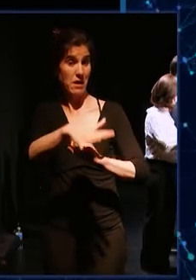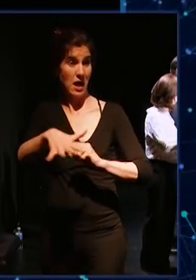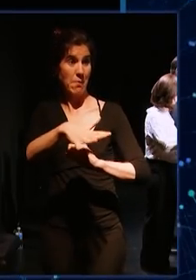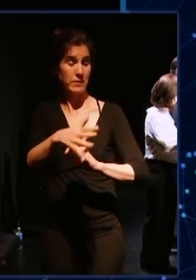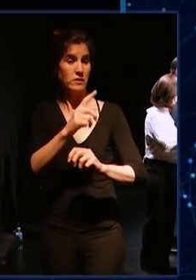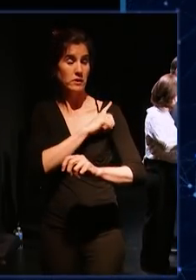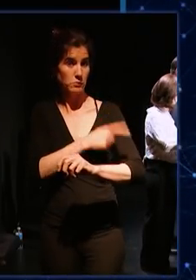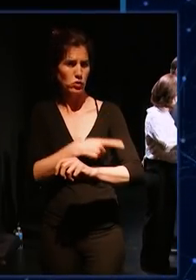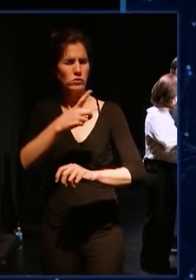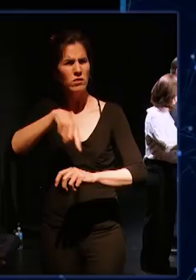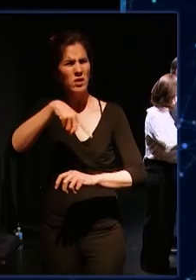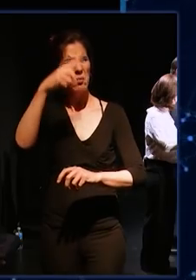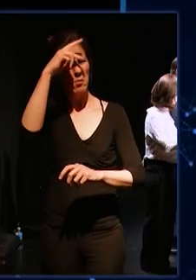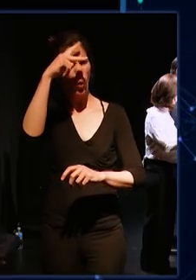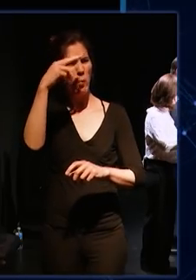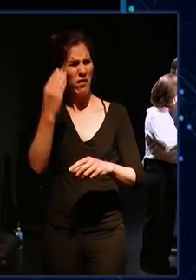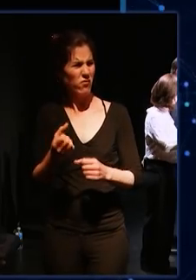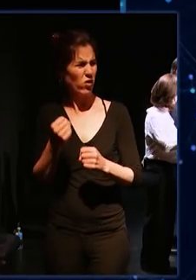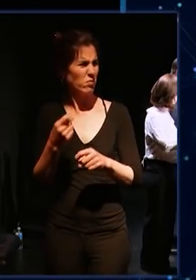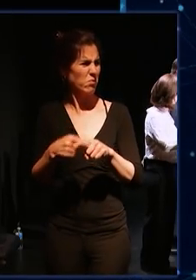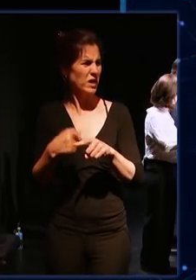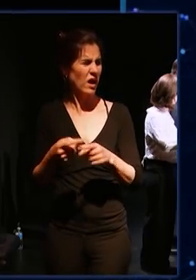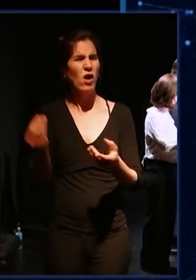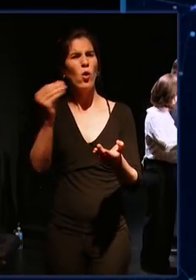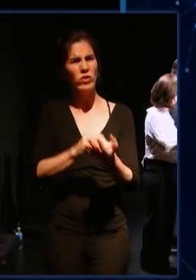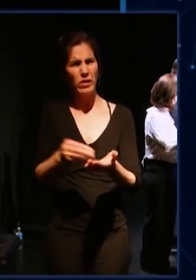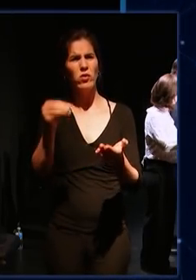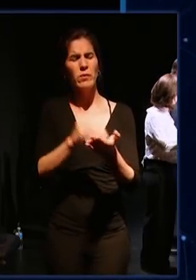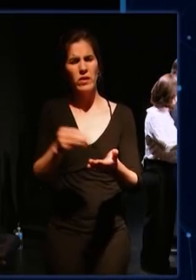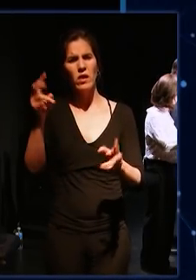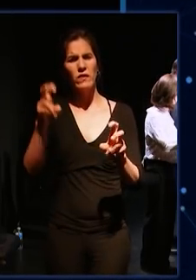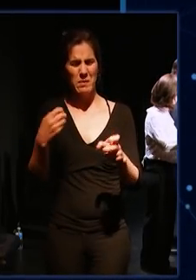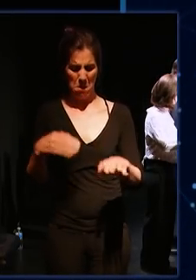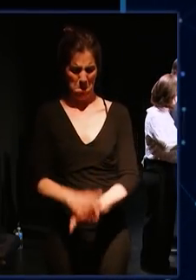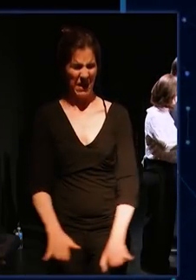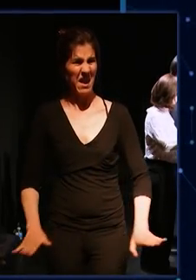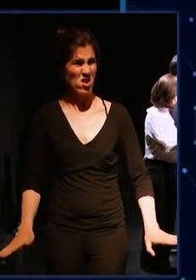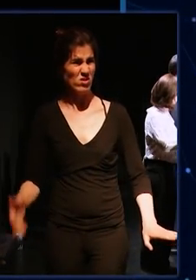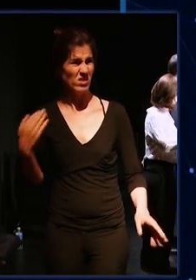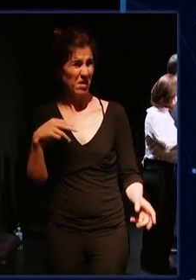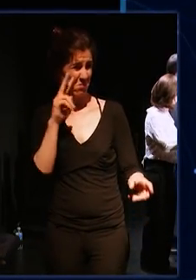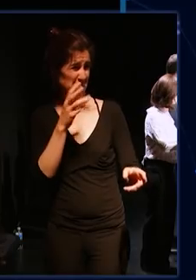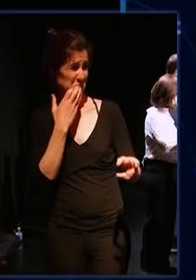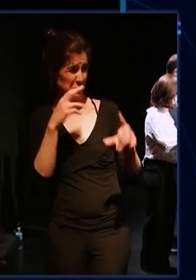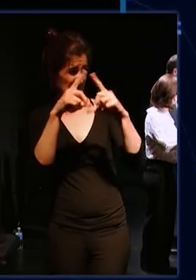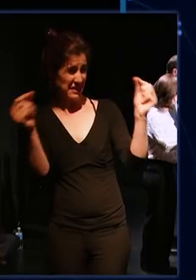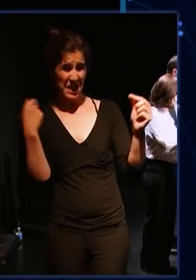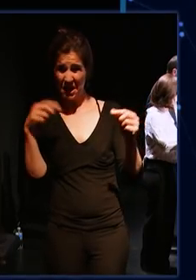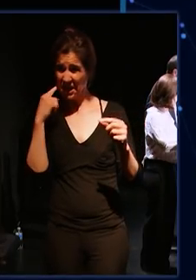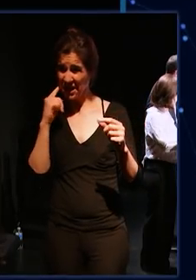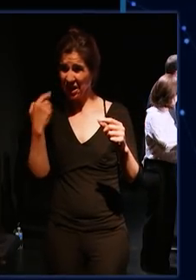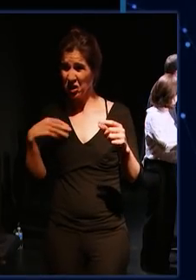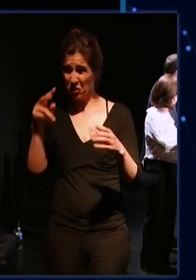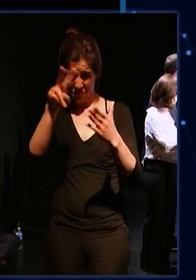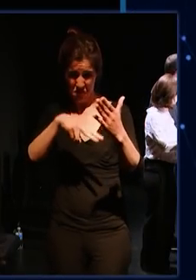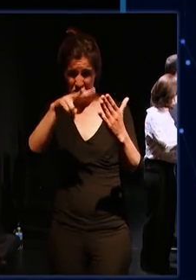molt que es reprodueixin estereotips de gènere des de ben petits. He revisat el programa d'Esquerra de dalt a baix, Enric, i no he vist enlloc